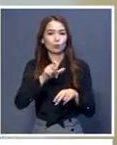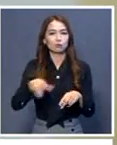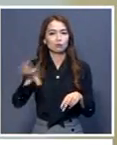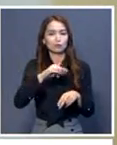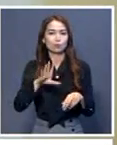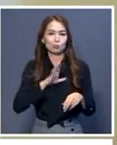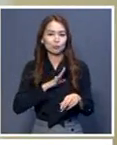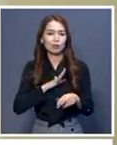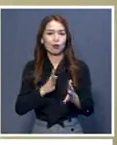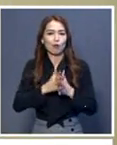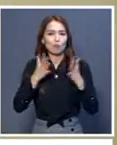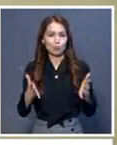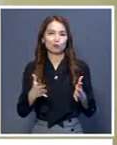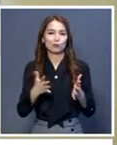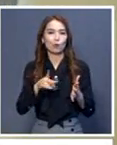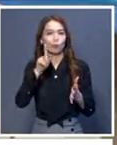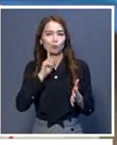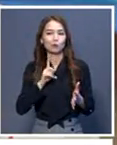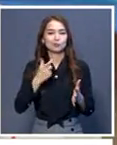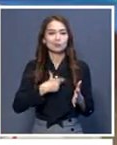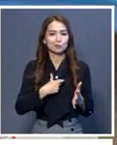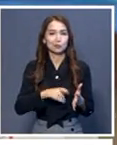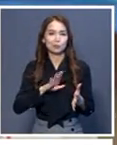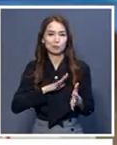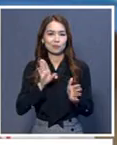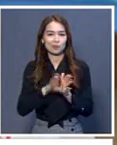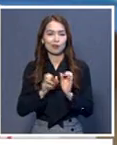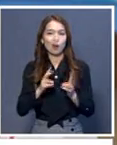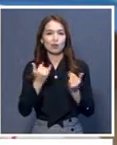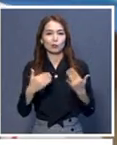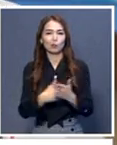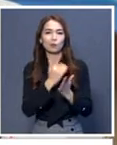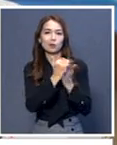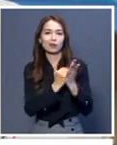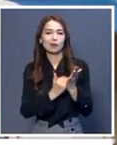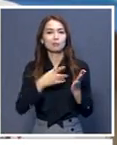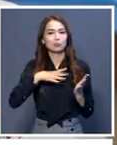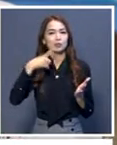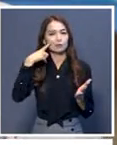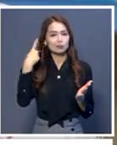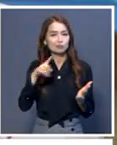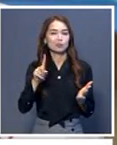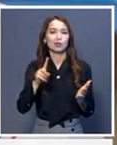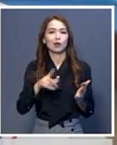бір өзгерістердің бірі деп есептеймін. Жолындағы кедергілерді сезеді программа арқылы. Сонан соң біреуі